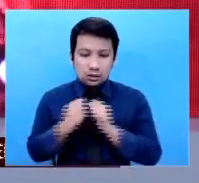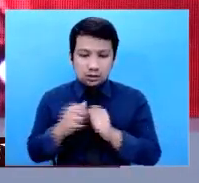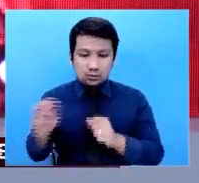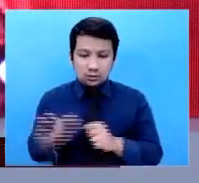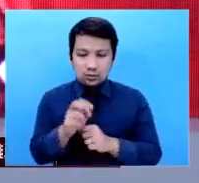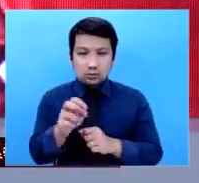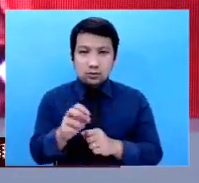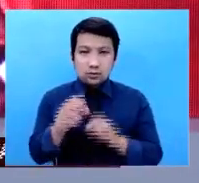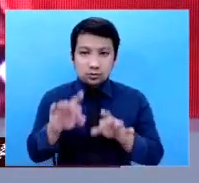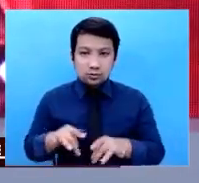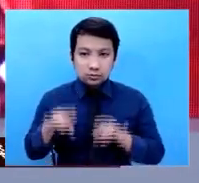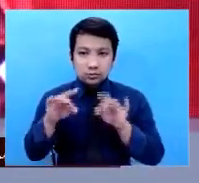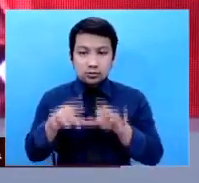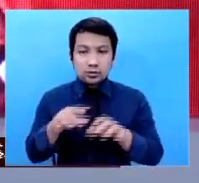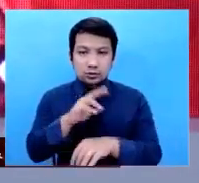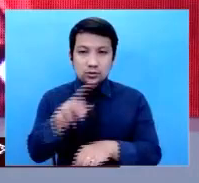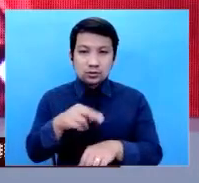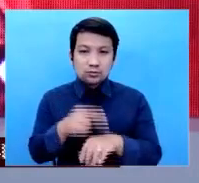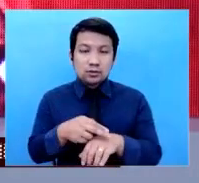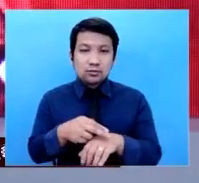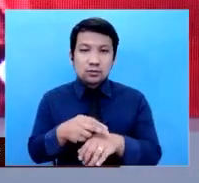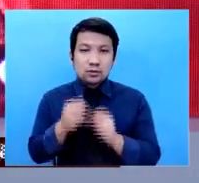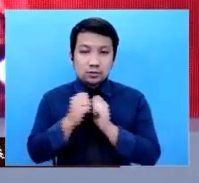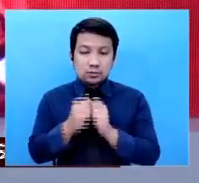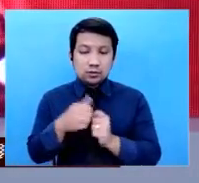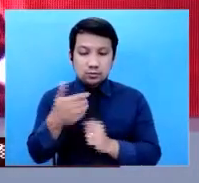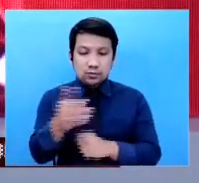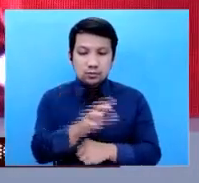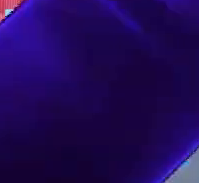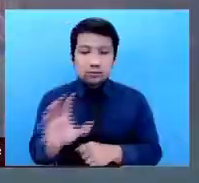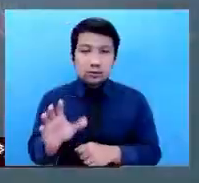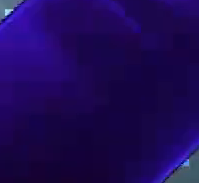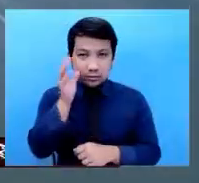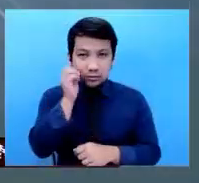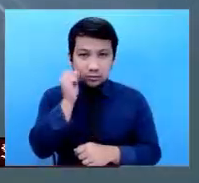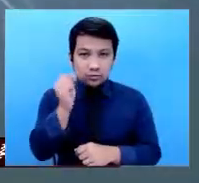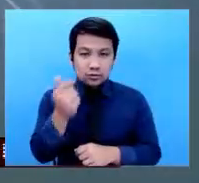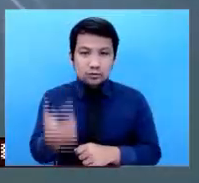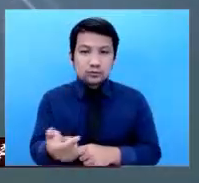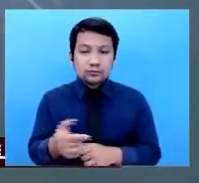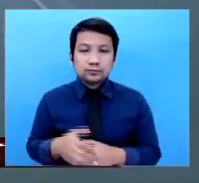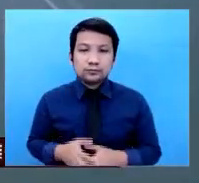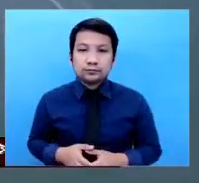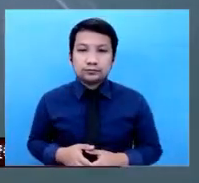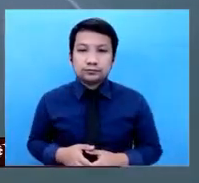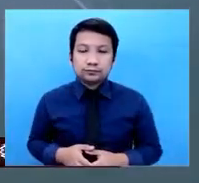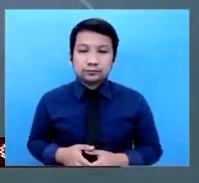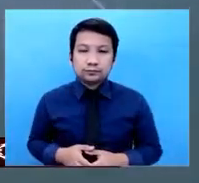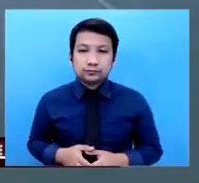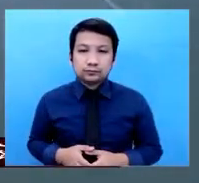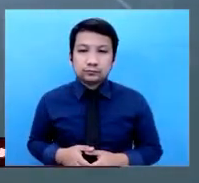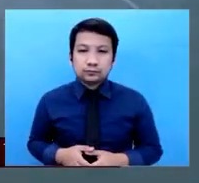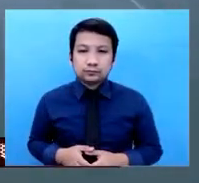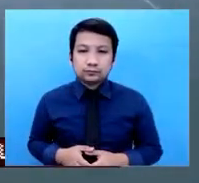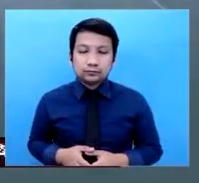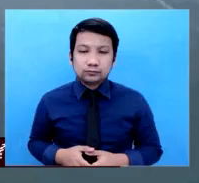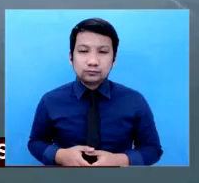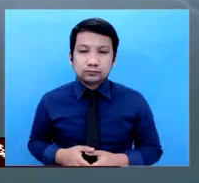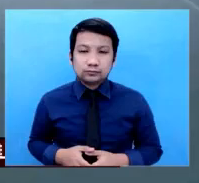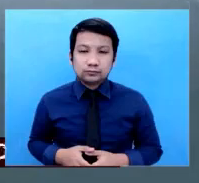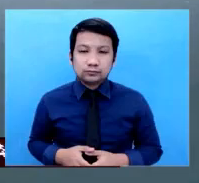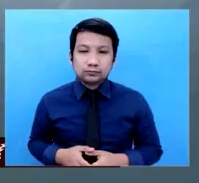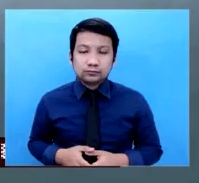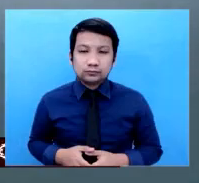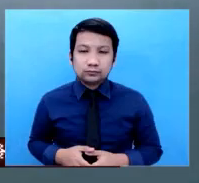Austrian national. Nasa frontline ng balitang yan si Camille Samonte. Amerikano! Kauban doon lang!